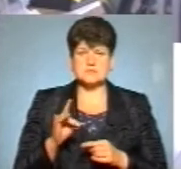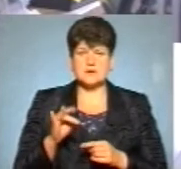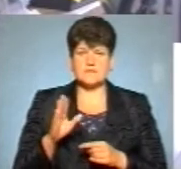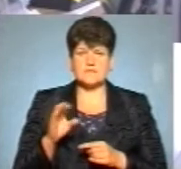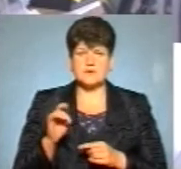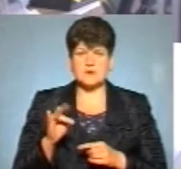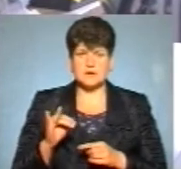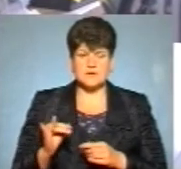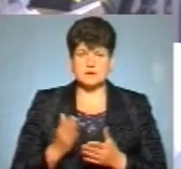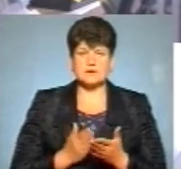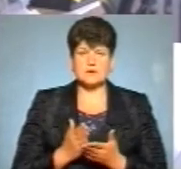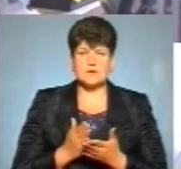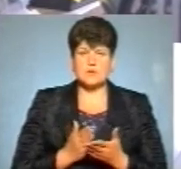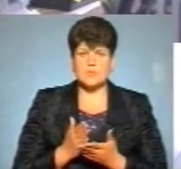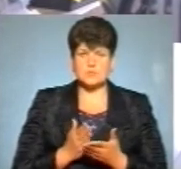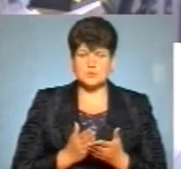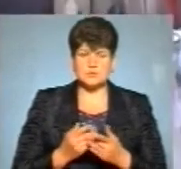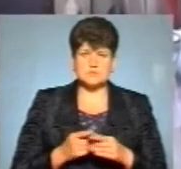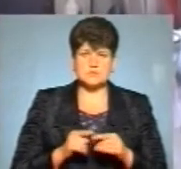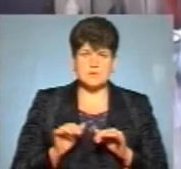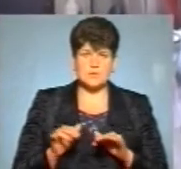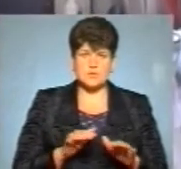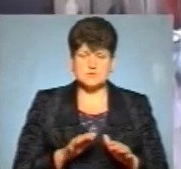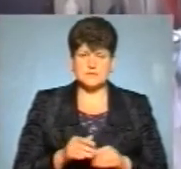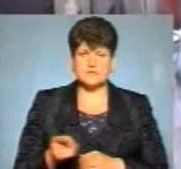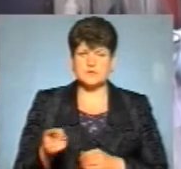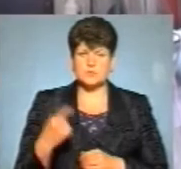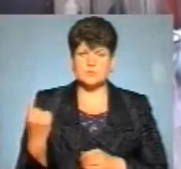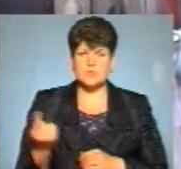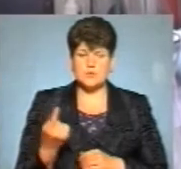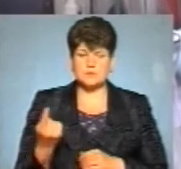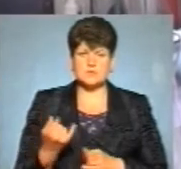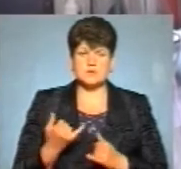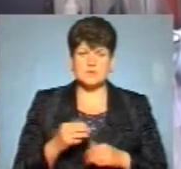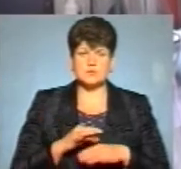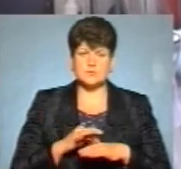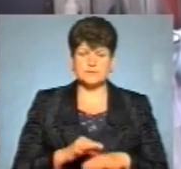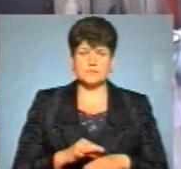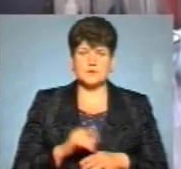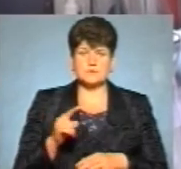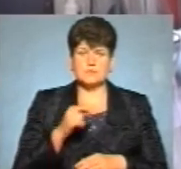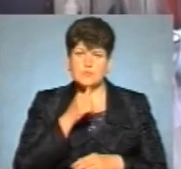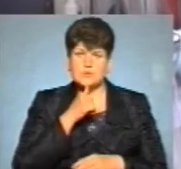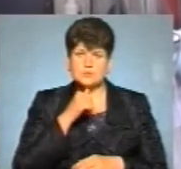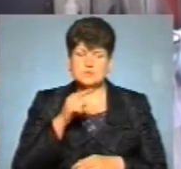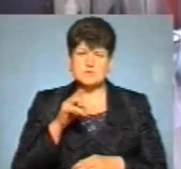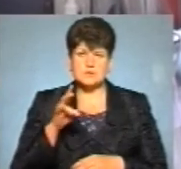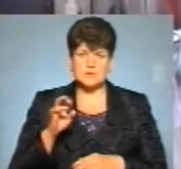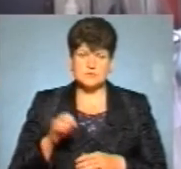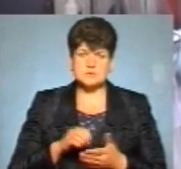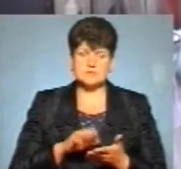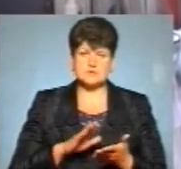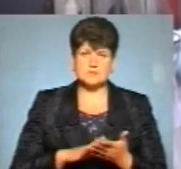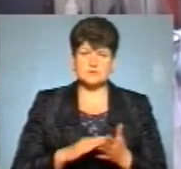які обслуговують цей процес. В Тернопільській області для проходження пробного ЗНО зареєструвалося